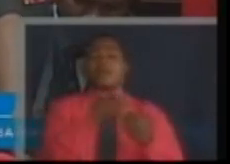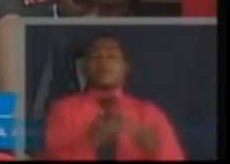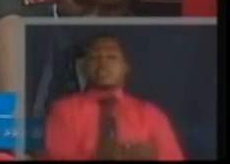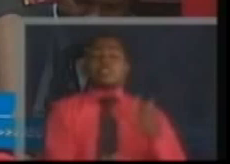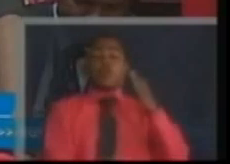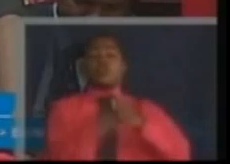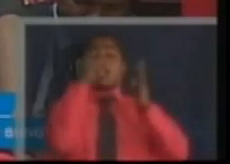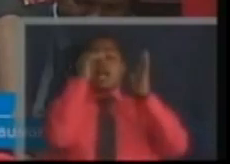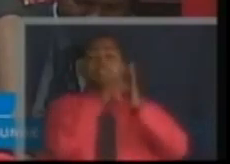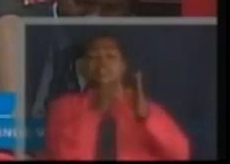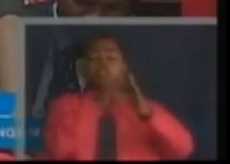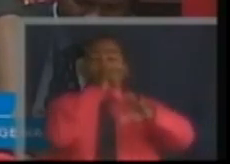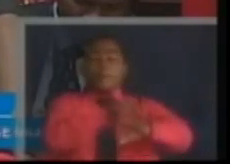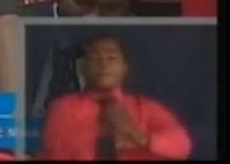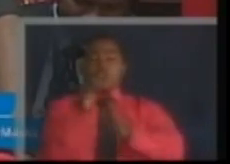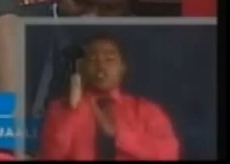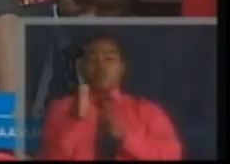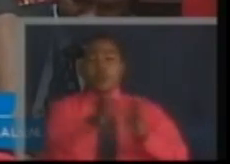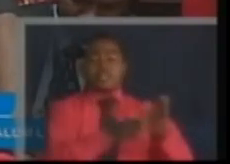na muda tunaojipangia wa kufanya kazi,